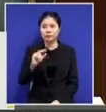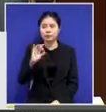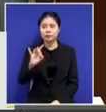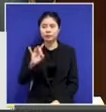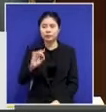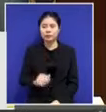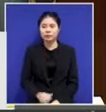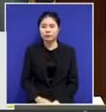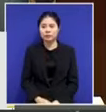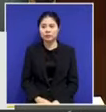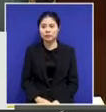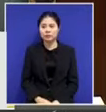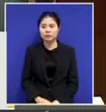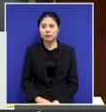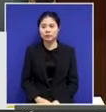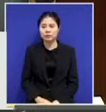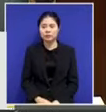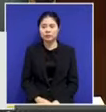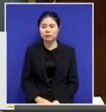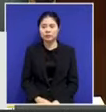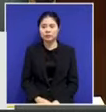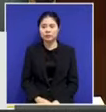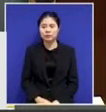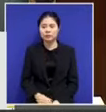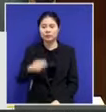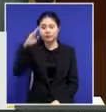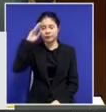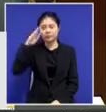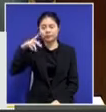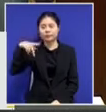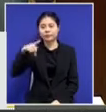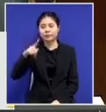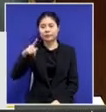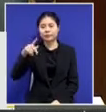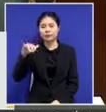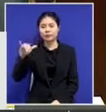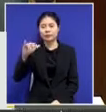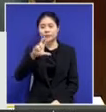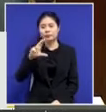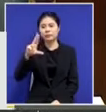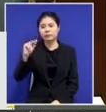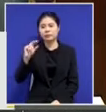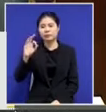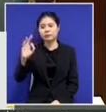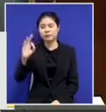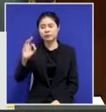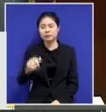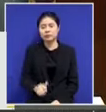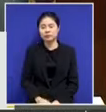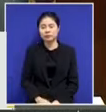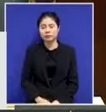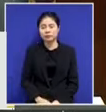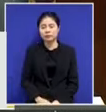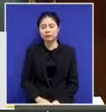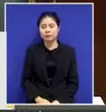338พลเอกโปดกบุญนาค พลเอกประยุทธ์จันทร์โอชาครับ 339นางผ่องศรีแซ่จึง